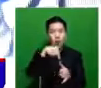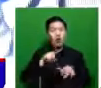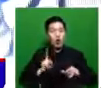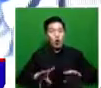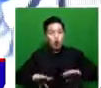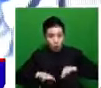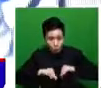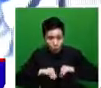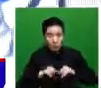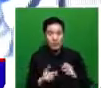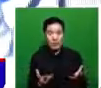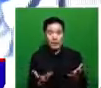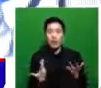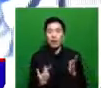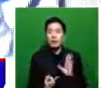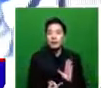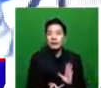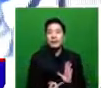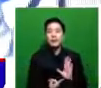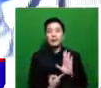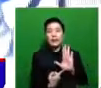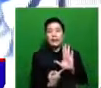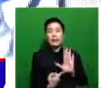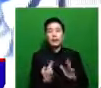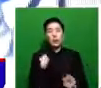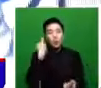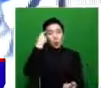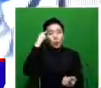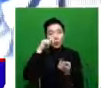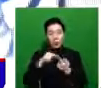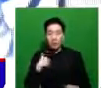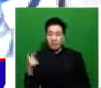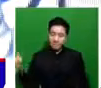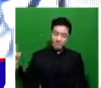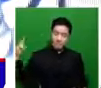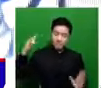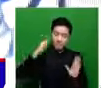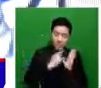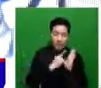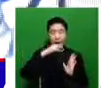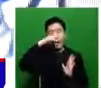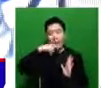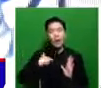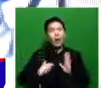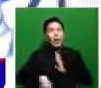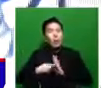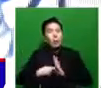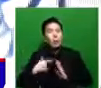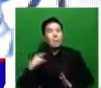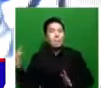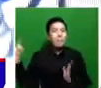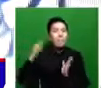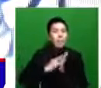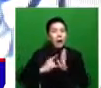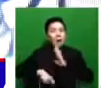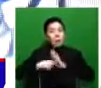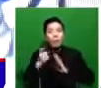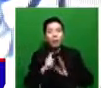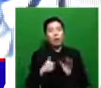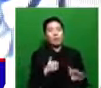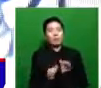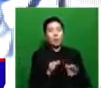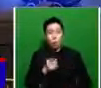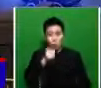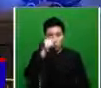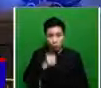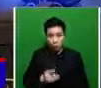ให้แสดงนะครับวัตถุประสงค์ที่มาในประเทศไทยในช่วงนี้นะครับ แล้วก็ต้องรับทราบ